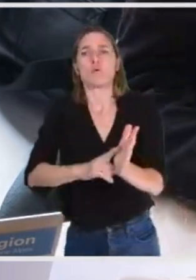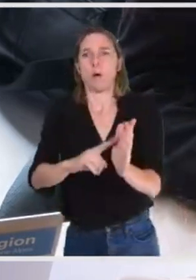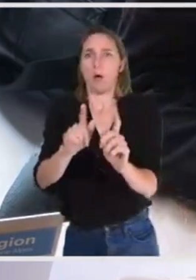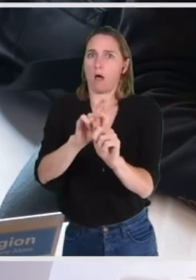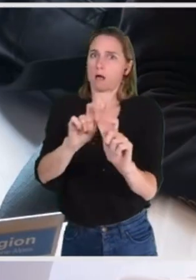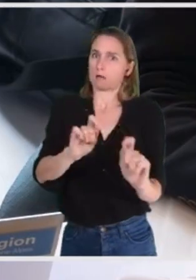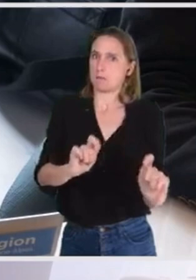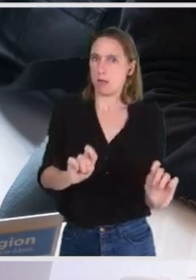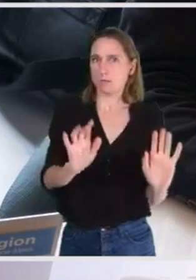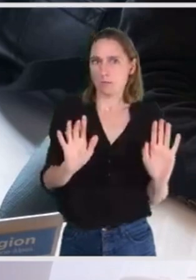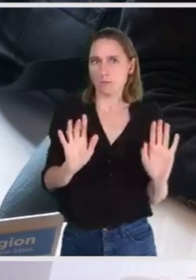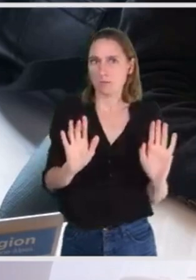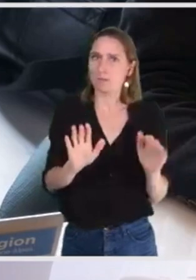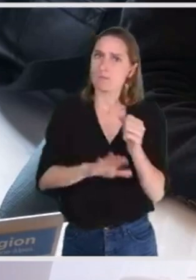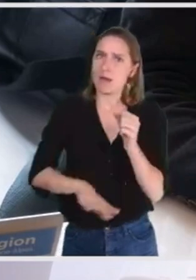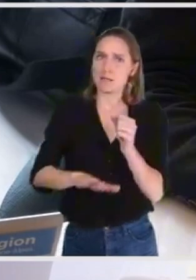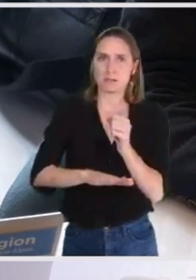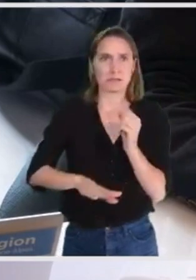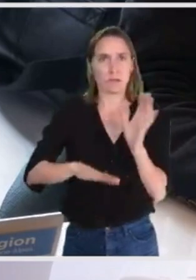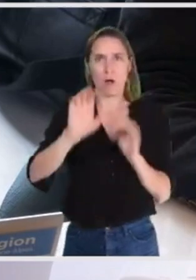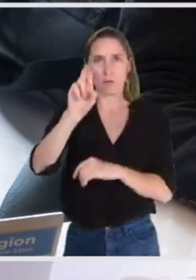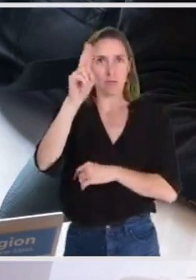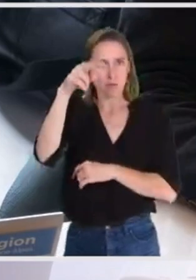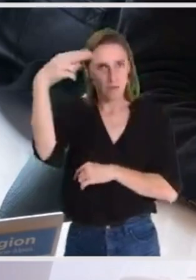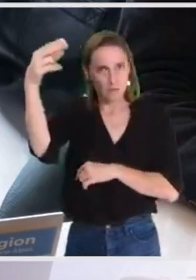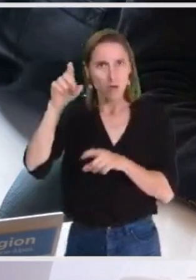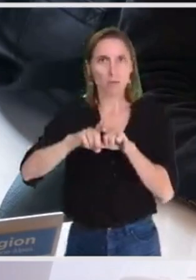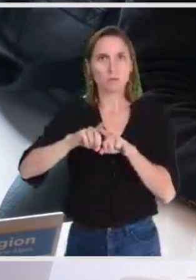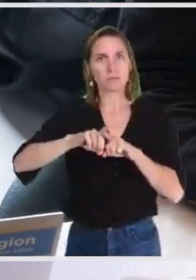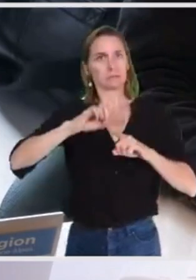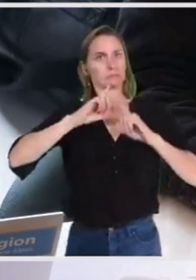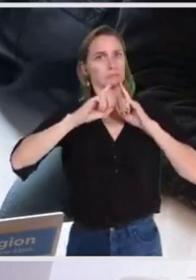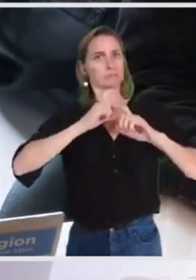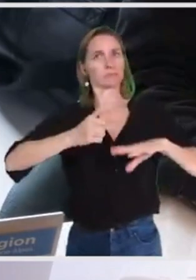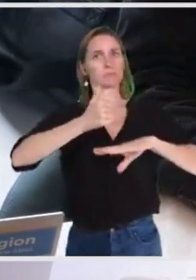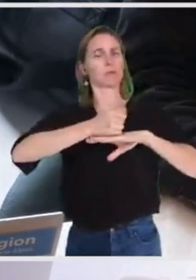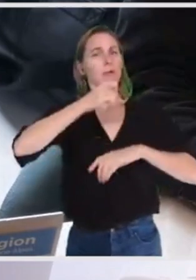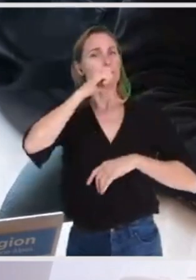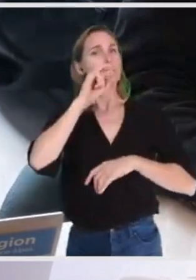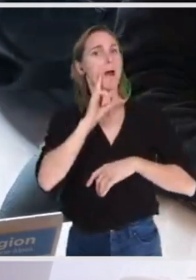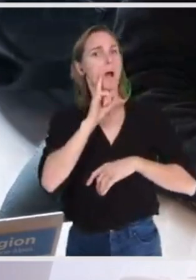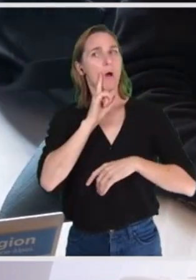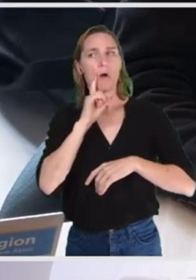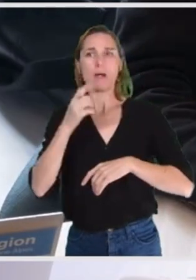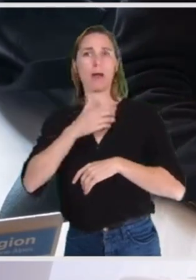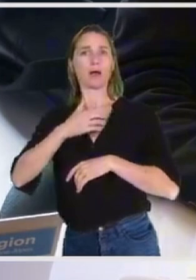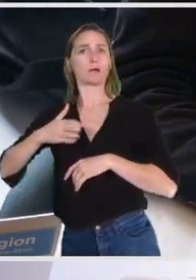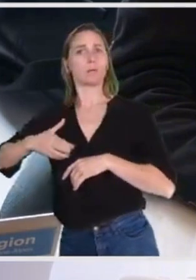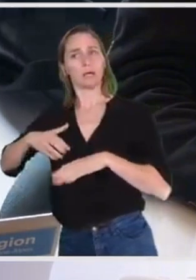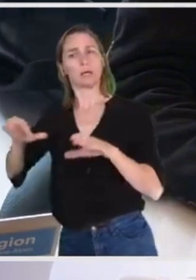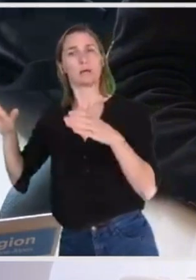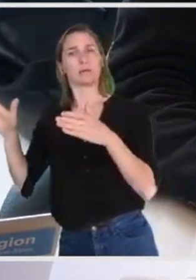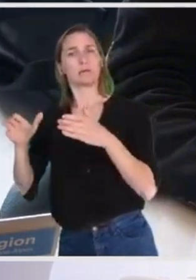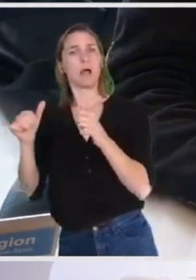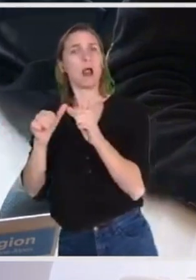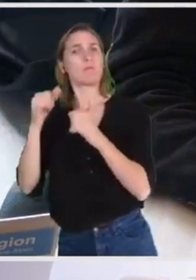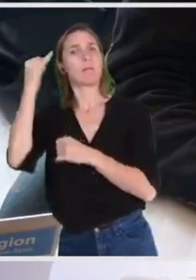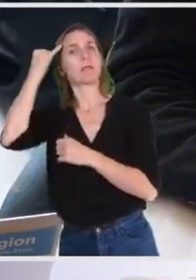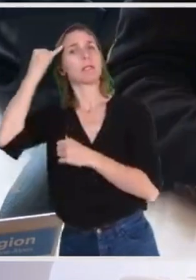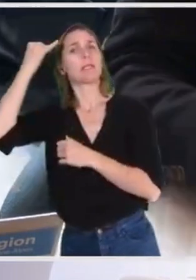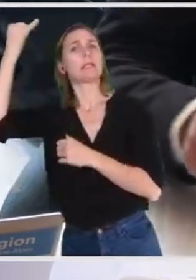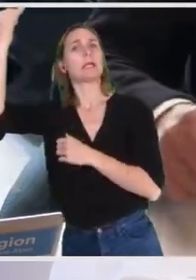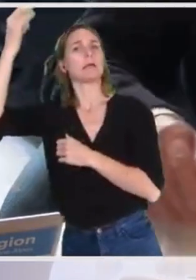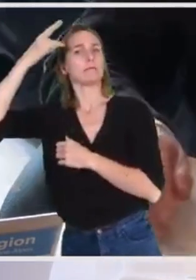c'est l'éducation nationale et c'est l'autorité parentale. La collectivité n'est pas habilitée à transmettre une idéologie,